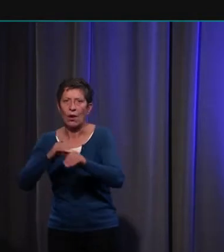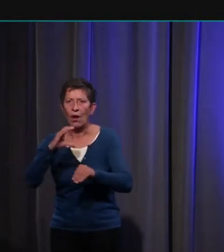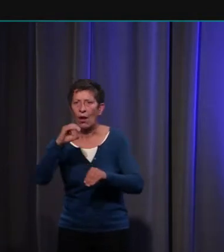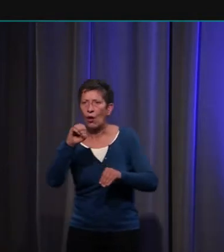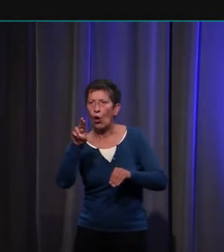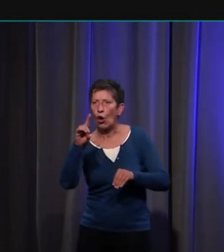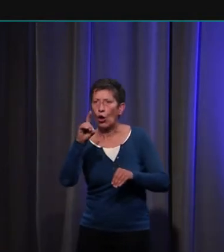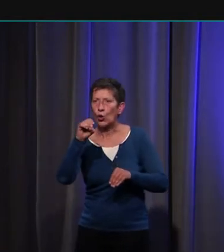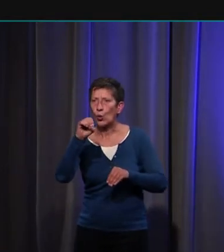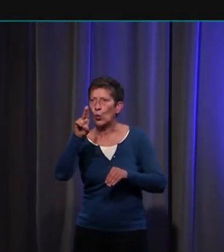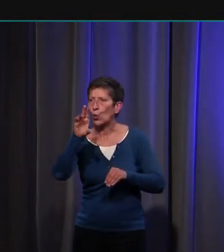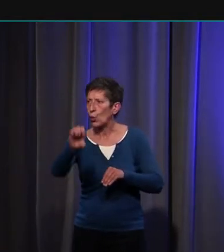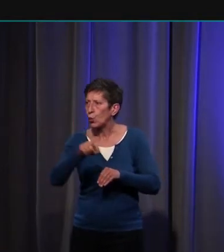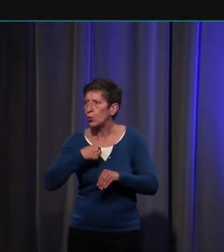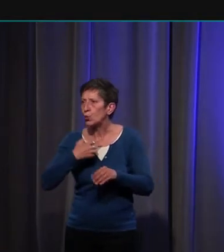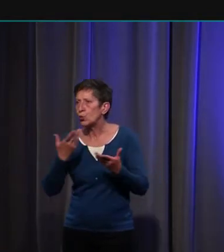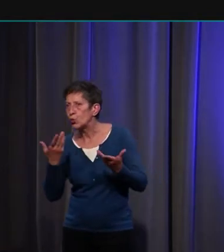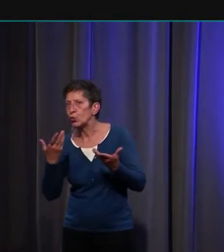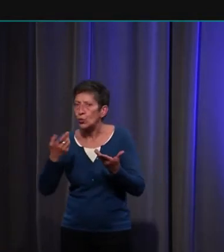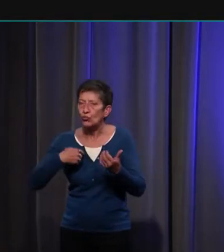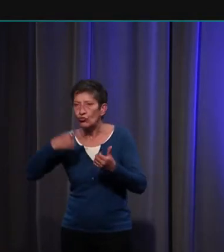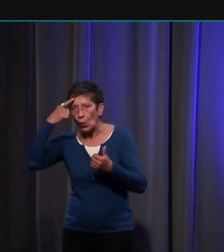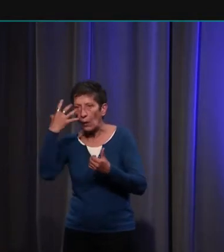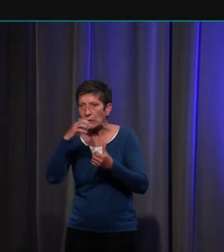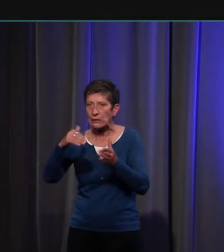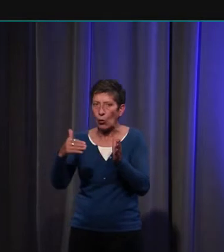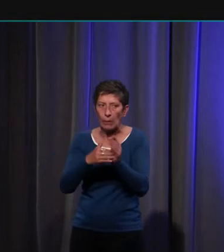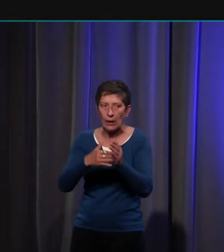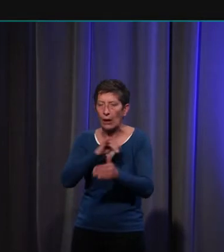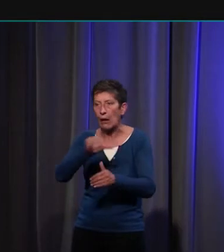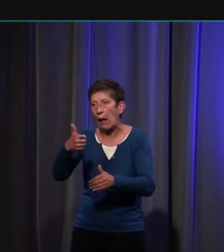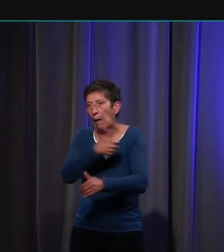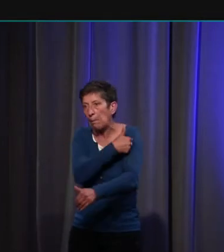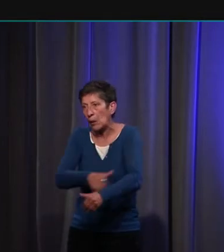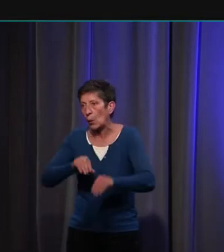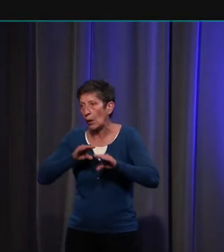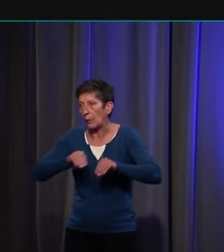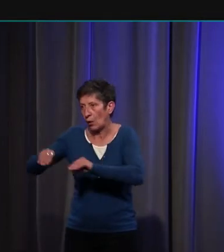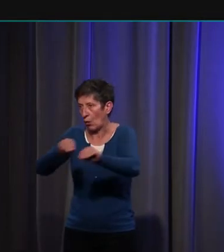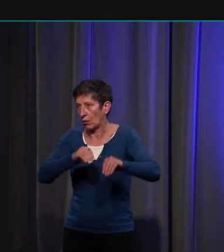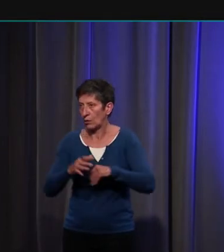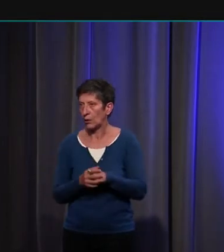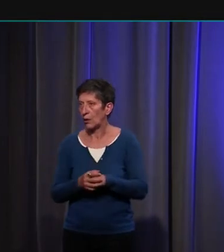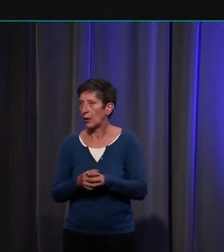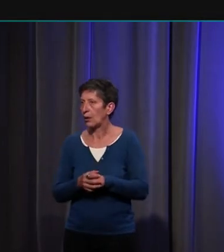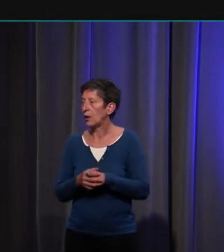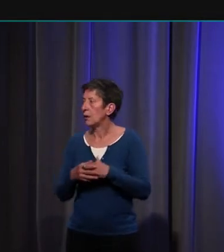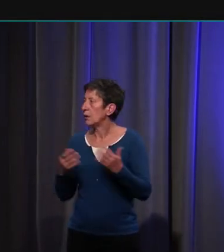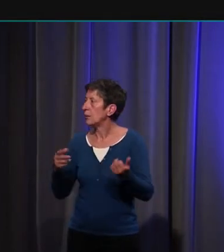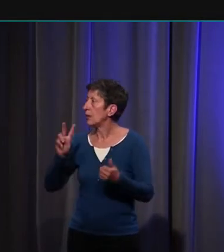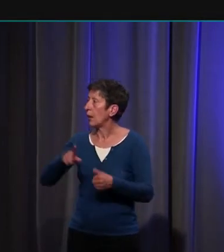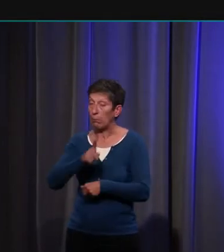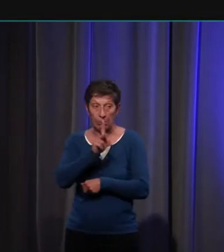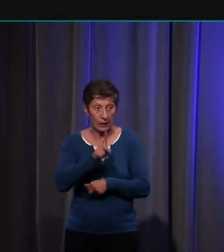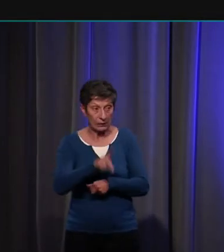on sait pas très bien enfin c'est entre 500 me des 1 million d'habitants vous voyez et c'est vrai que paris atteint